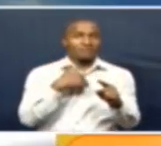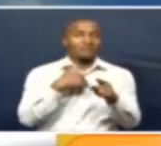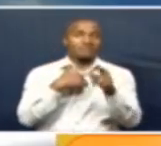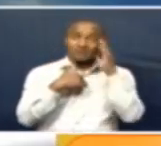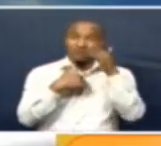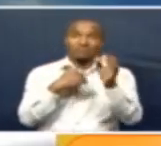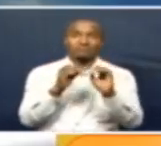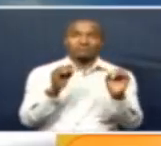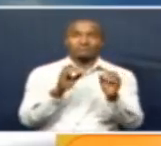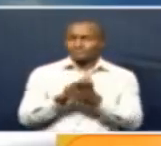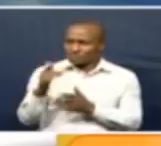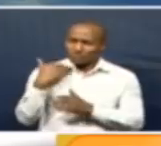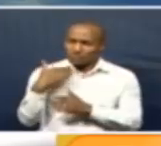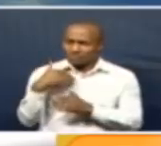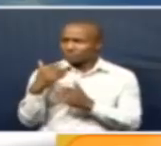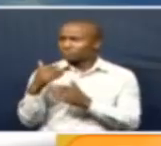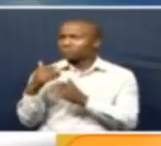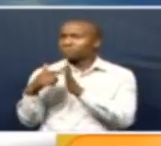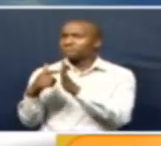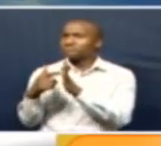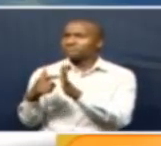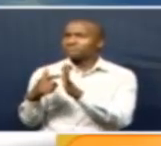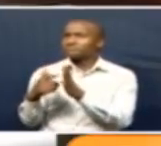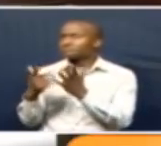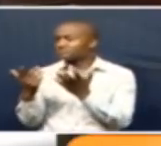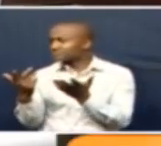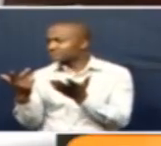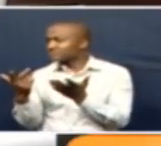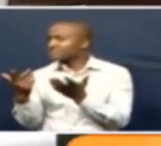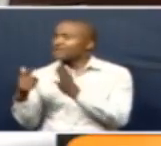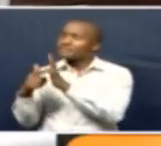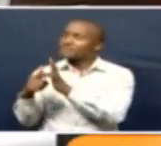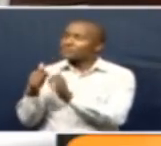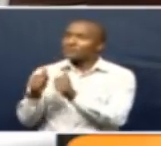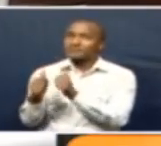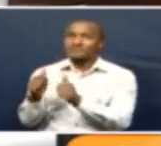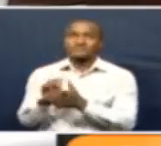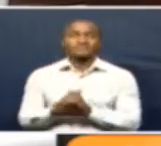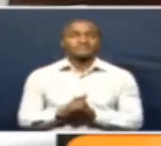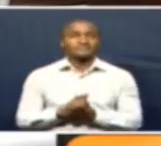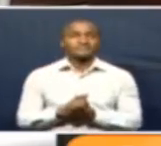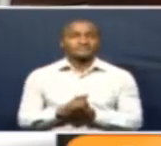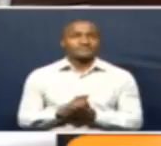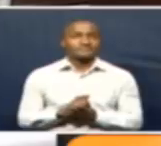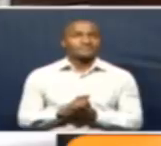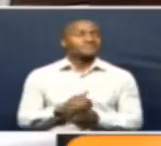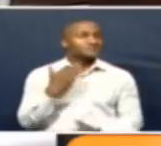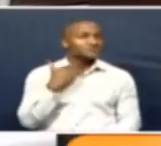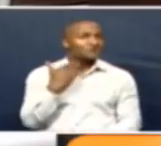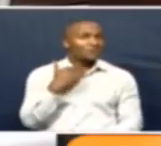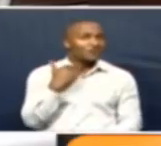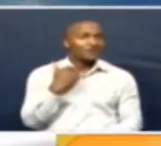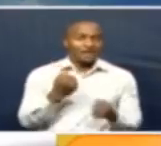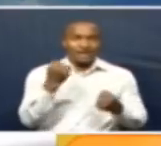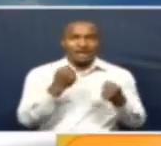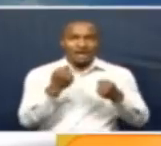Na umetekeleza uhalifu wa aina gani? Yaani crimes ambazo umetenda ni za aina gani? Mimi nilikuwa roba kainjaka